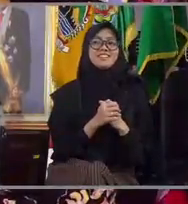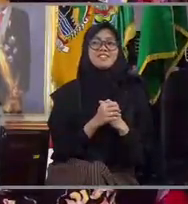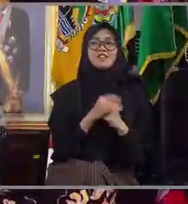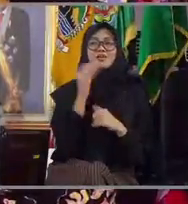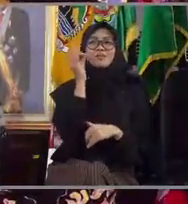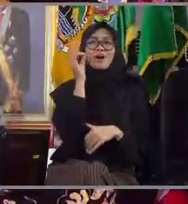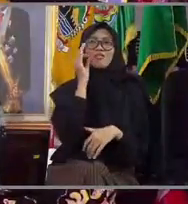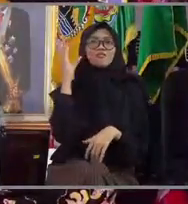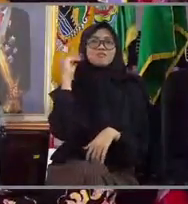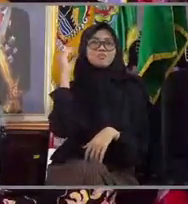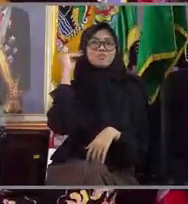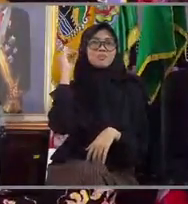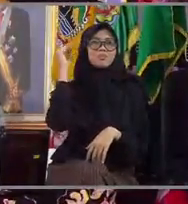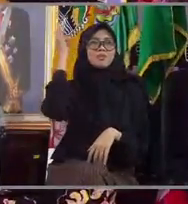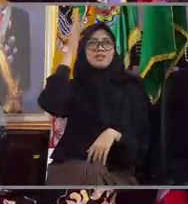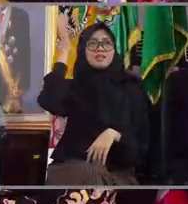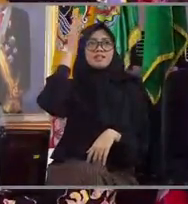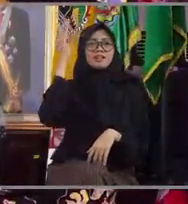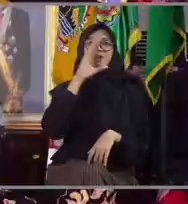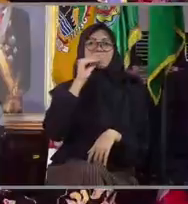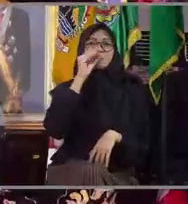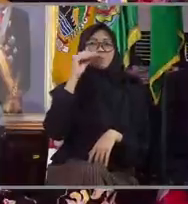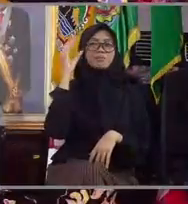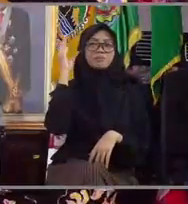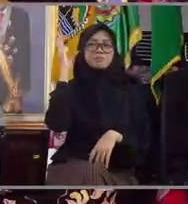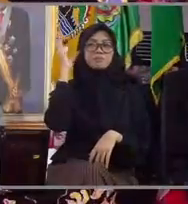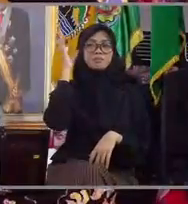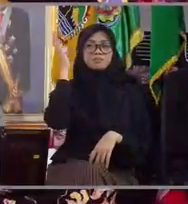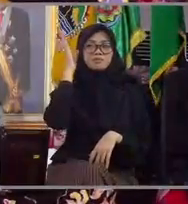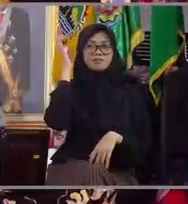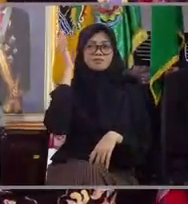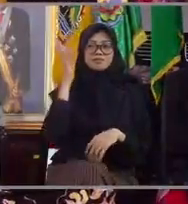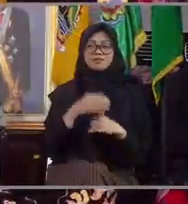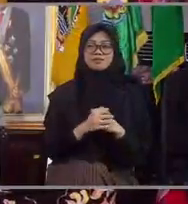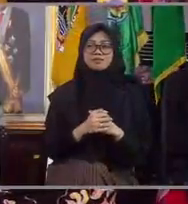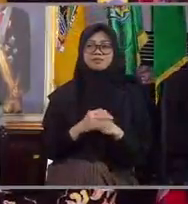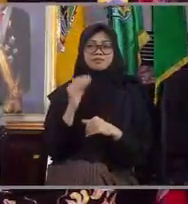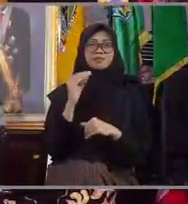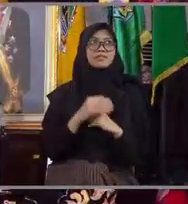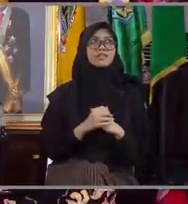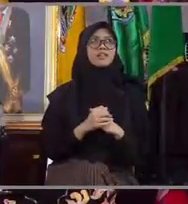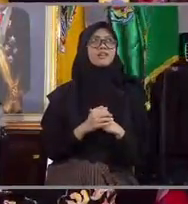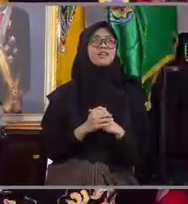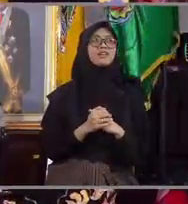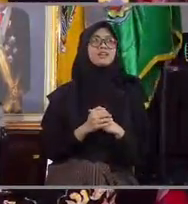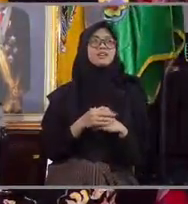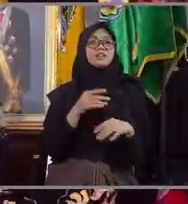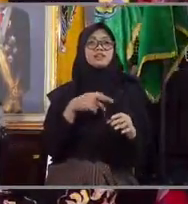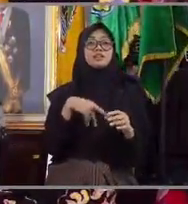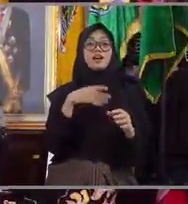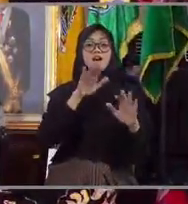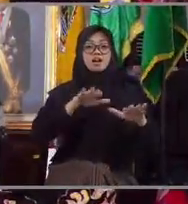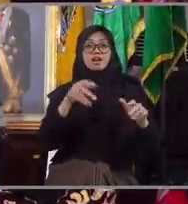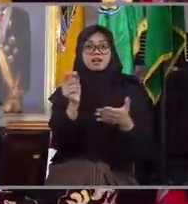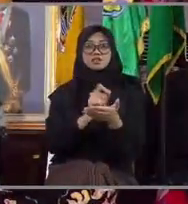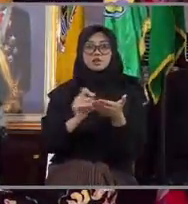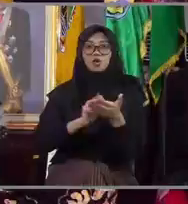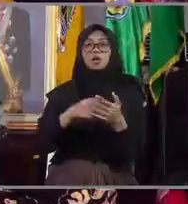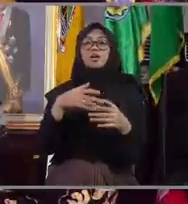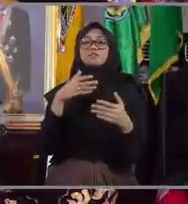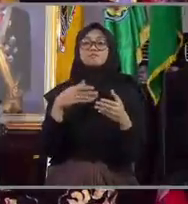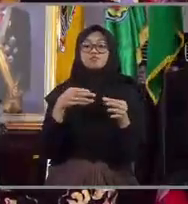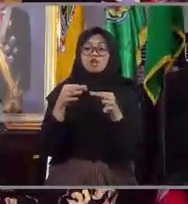kondisi dan istilahnya perkembangan kedewasaan Azzam sekarang ya tentunya harus disikapi Walaupun mungkin